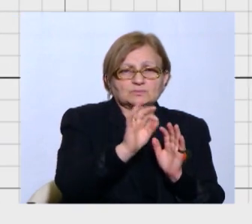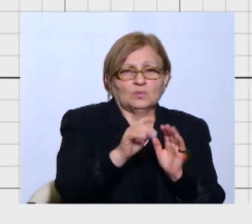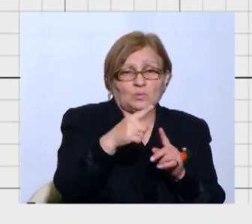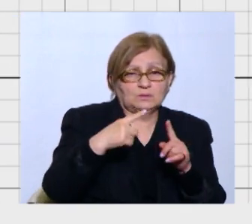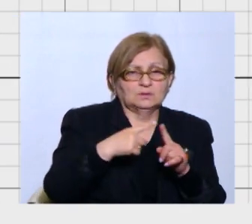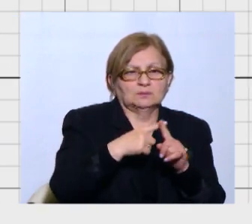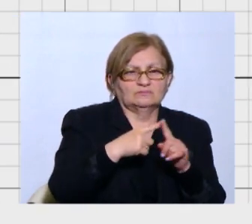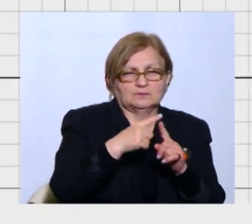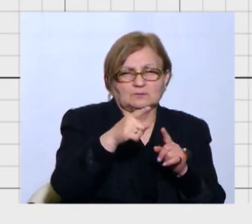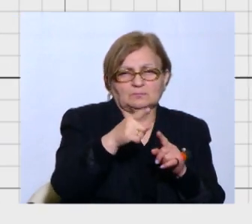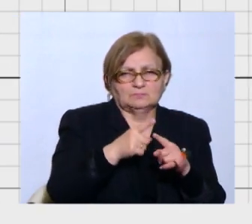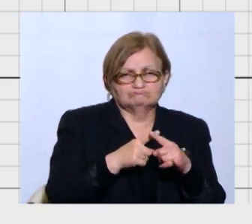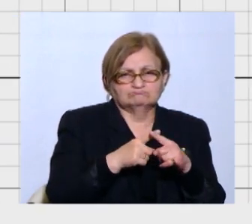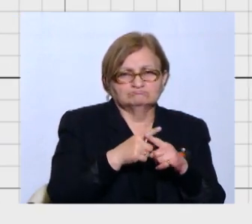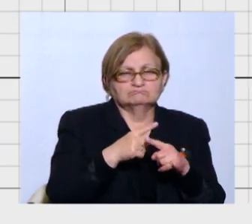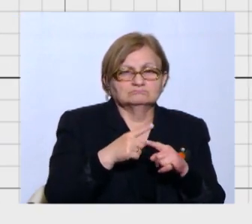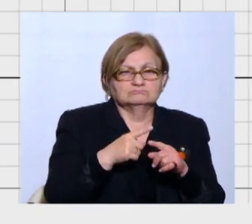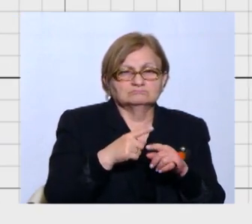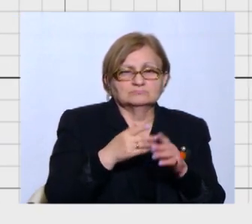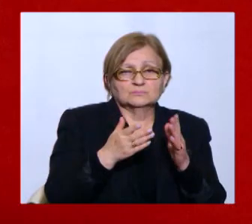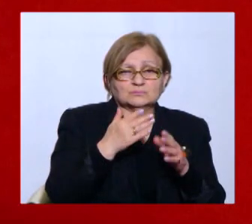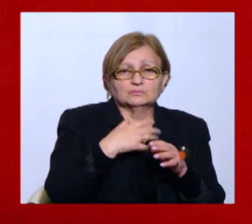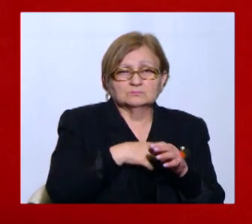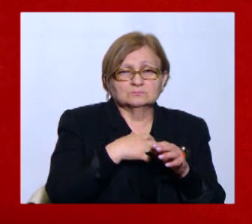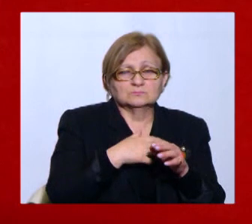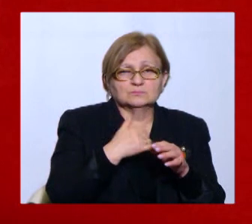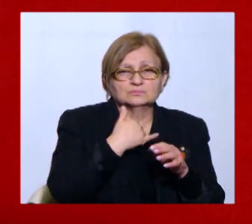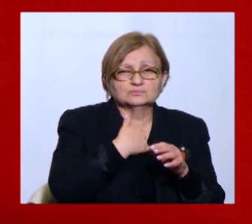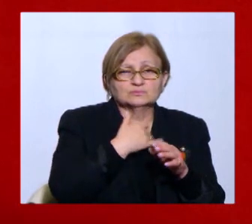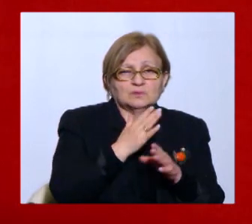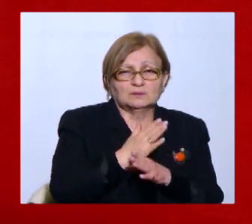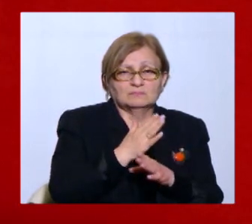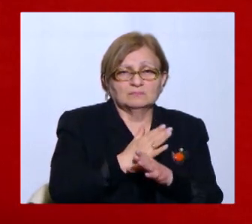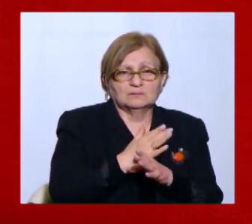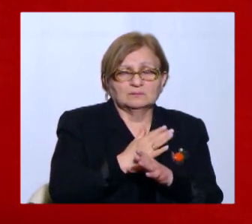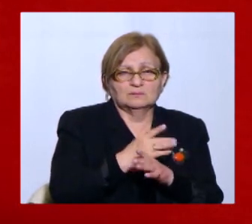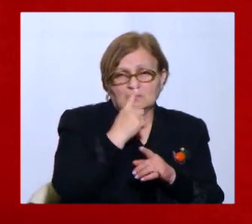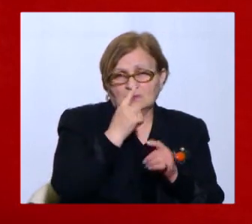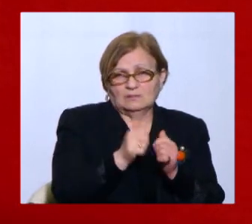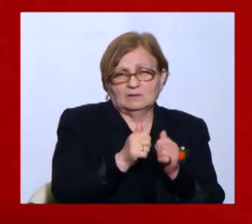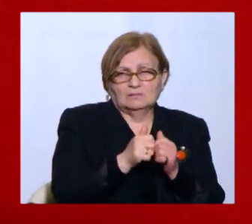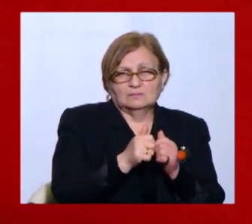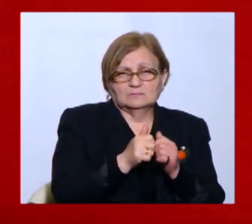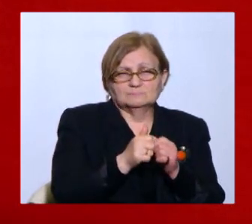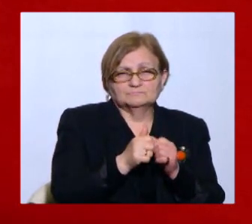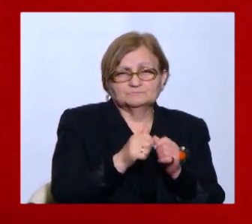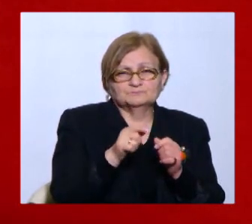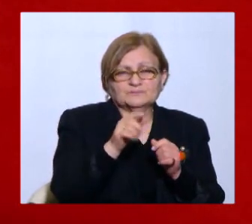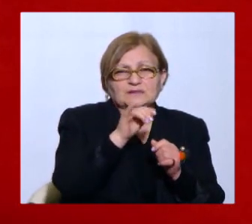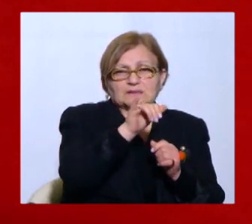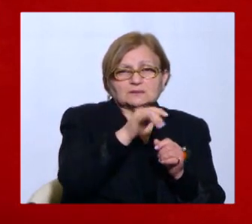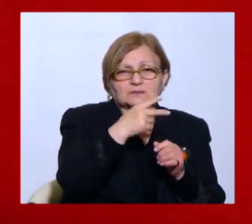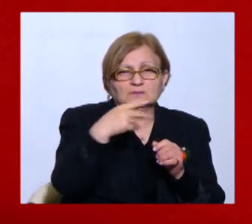იკვეთება. ასევე ძალიან მნიშვნელოვანია თუ ჩვენ გვაქვს მაგალითად, აი მოდით, აი აქვე გვერდით ავაგოთ ფუნქცია y